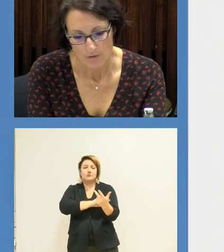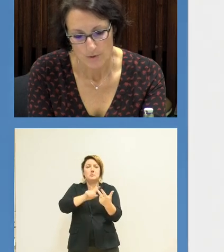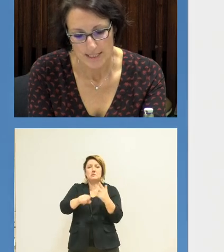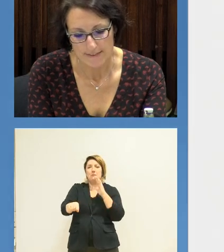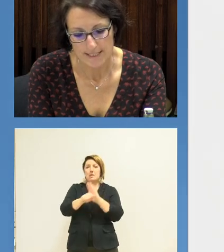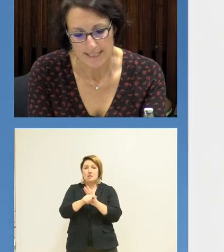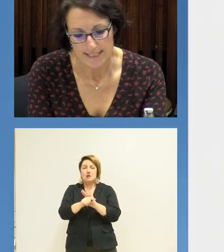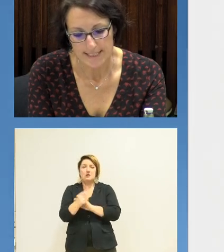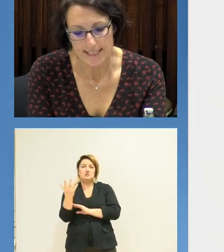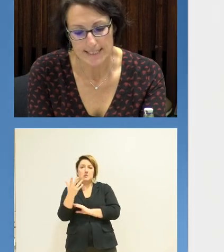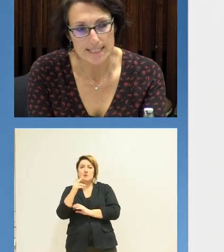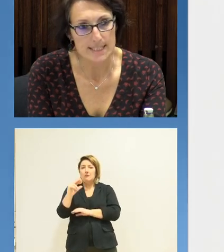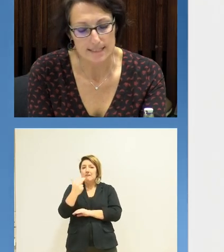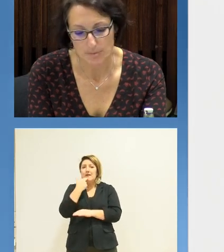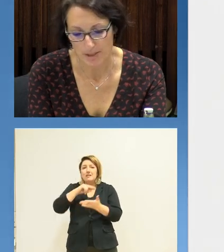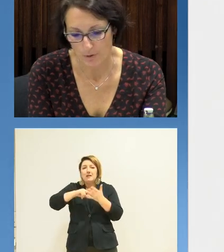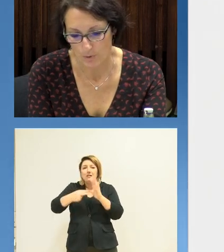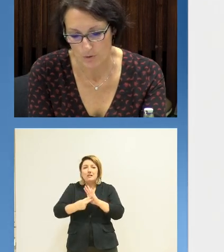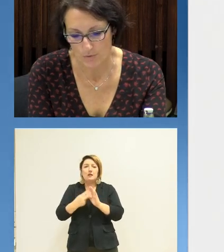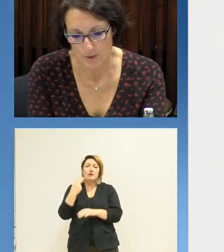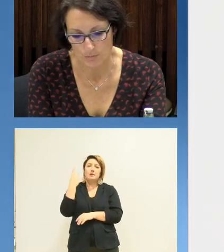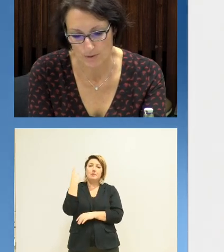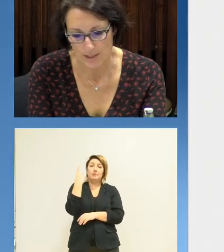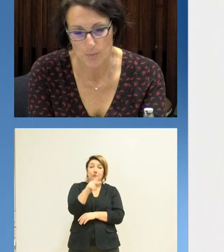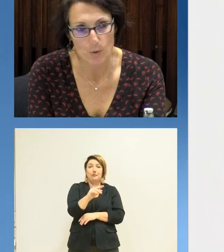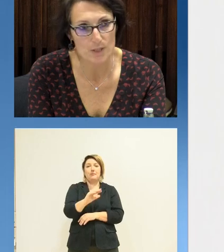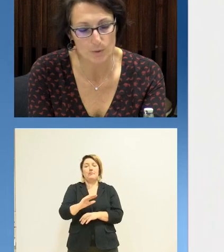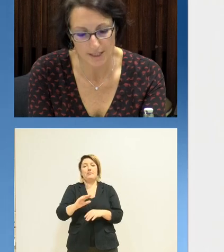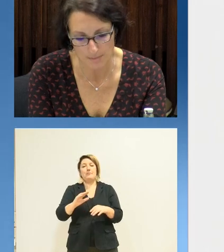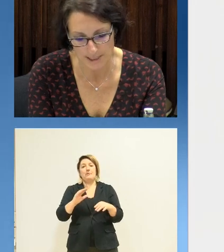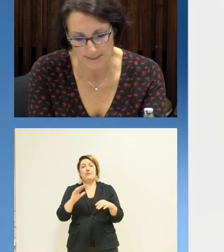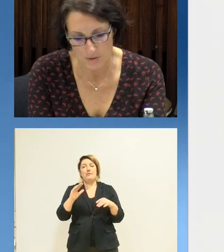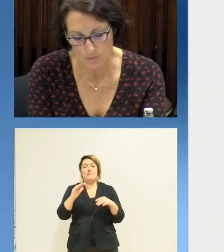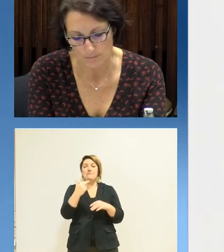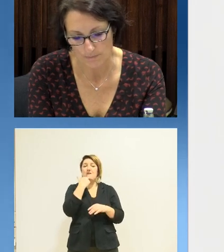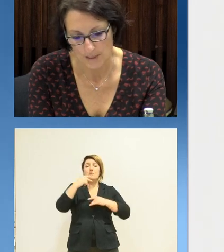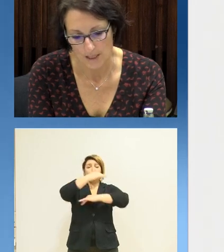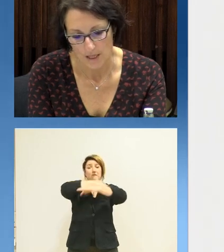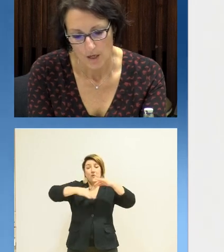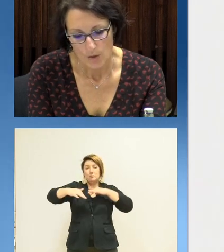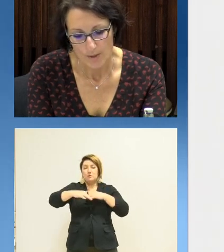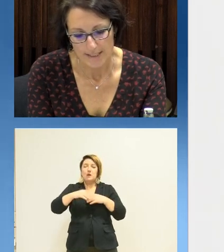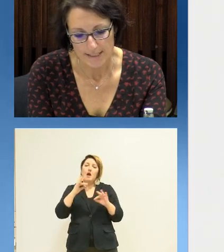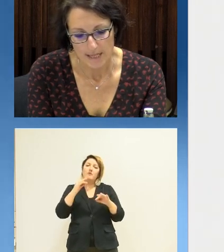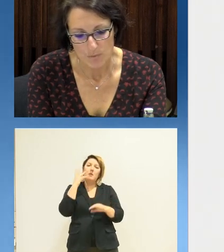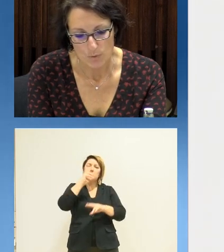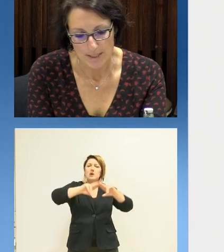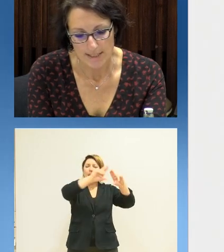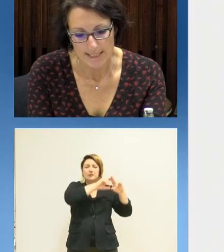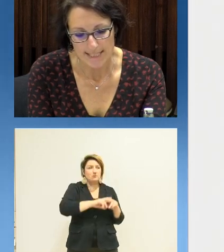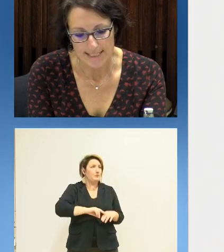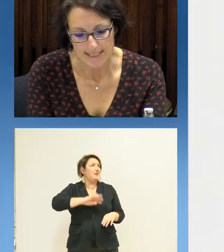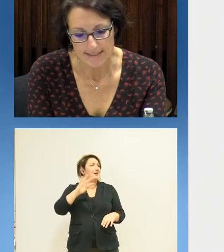faisait état des qualités techniques des performances environnementales du projet de réhabilitation le quatrième